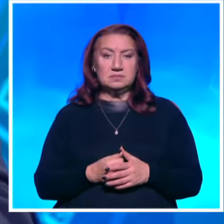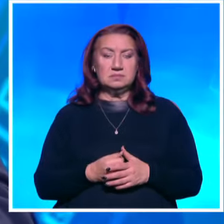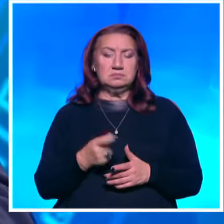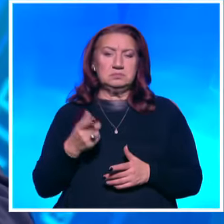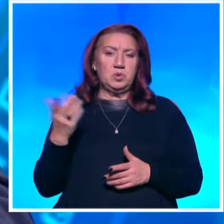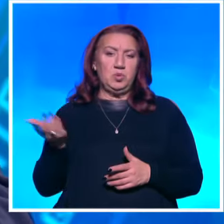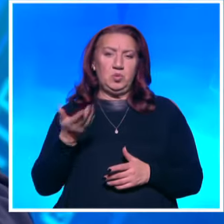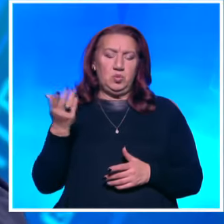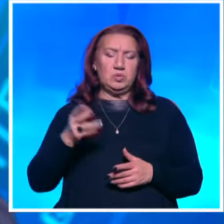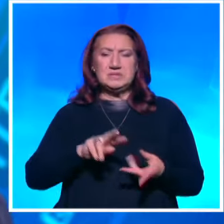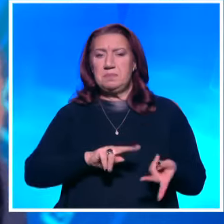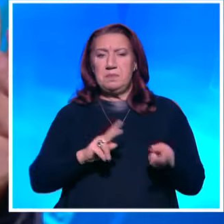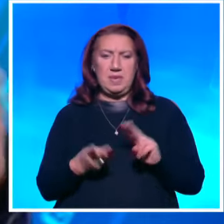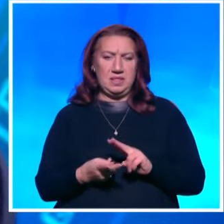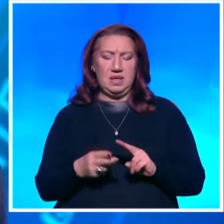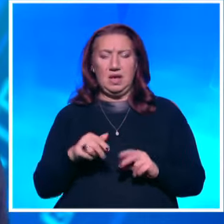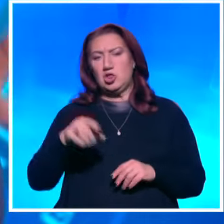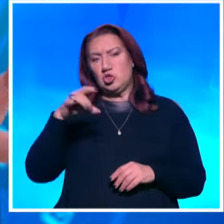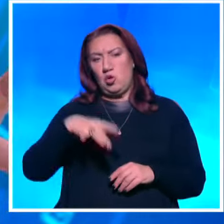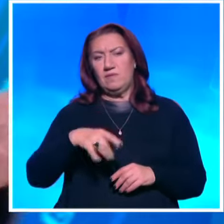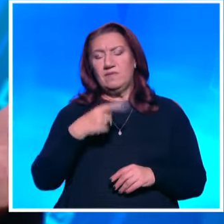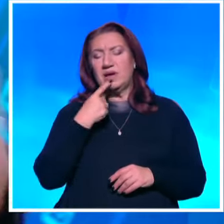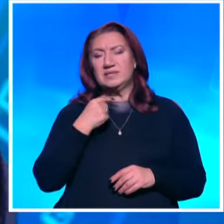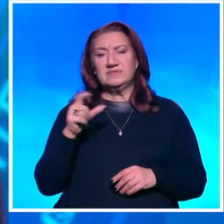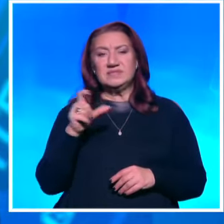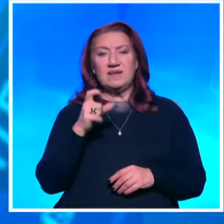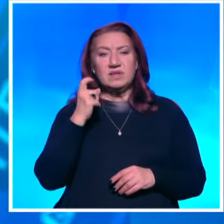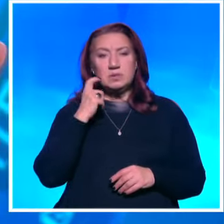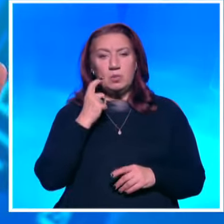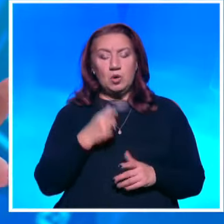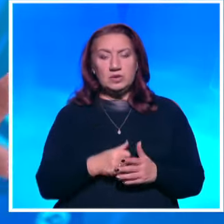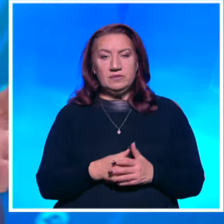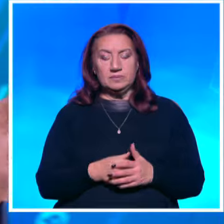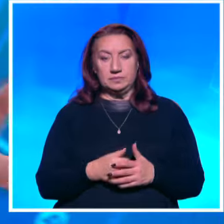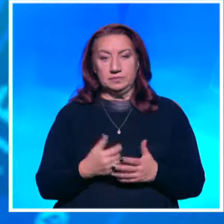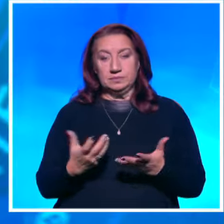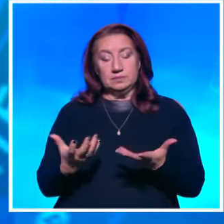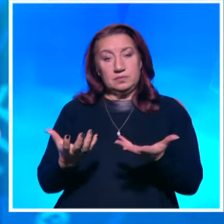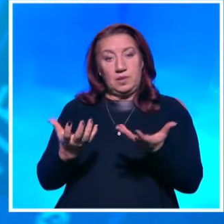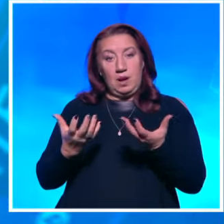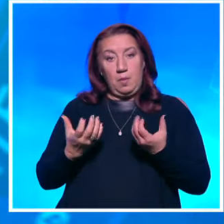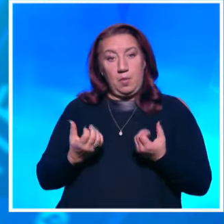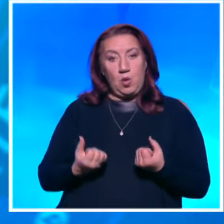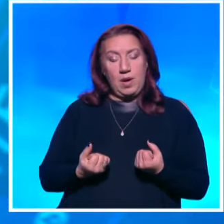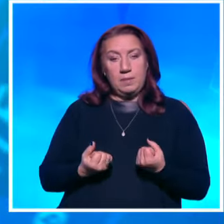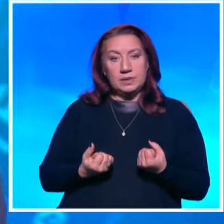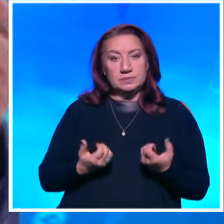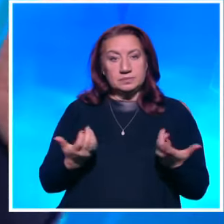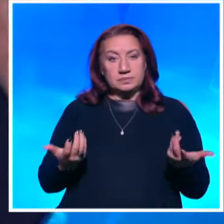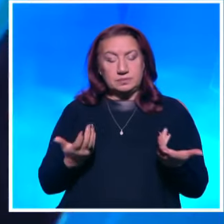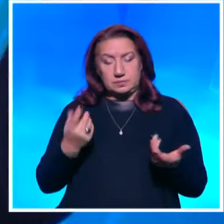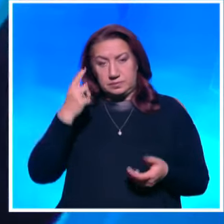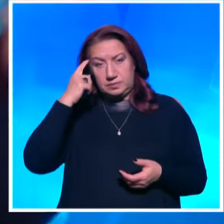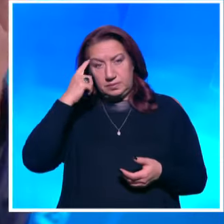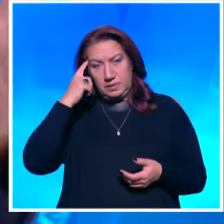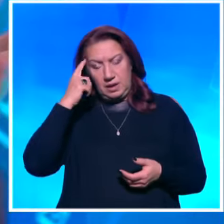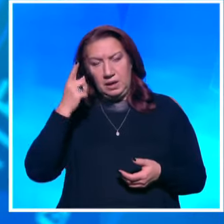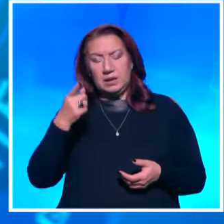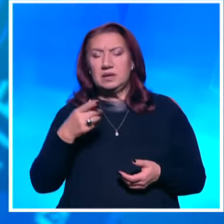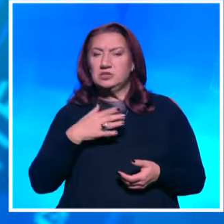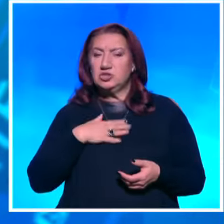негово място е стефан ботев се оказа че пое нещата с около 80 х знаейки от устен